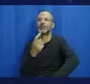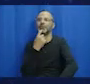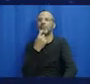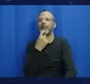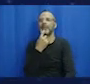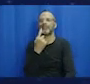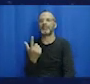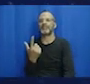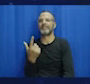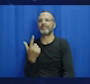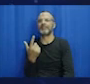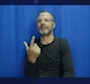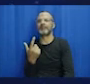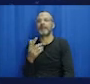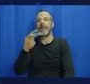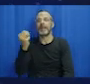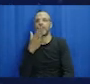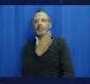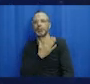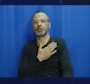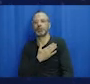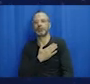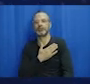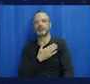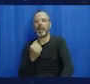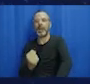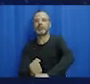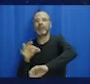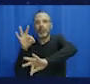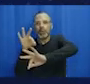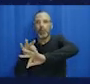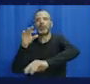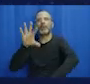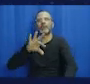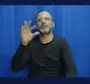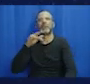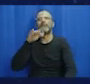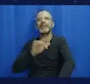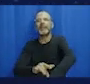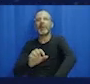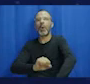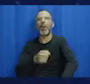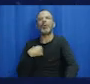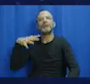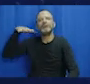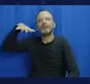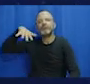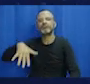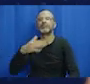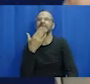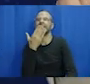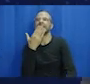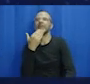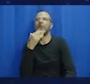من مؤشرات يعني اذا اردنا ان نضع النقطه الاساسيه لوجود او لانحدار المجتمع الاسرائيلي